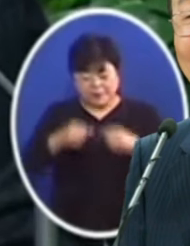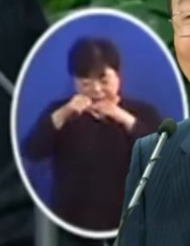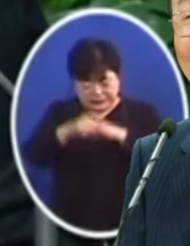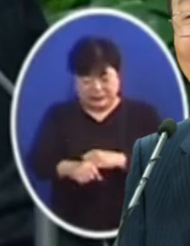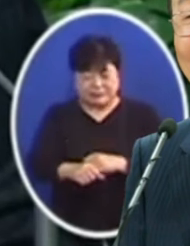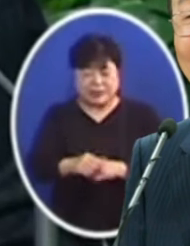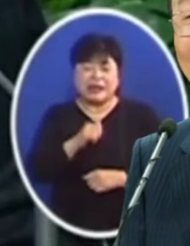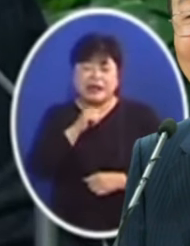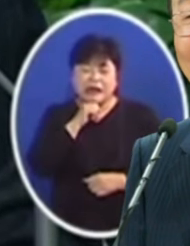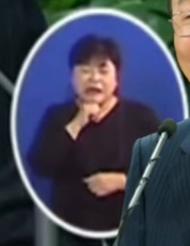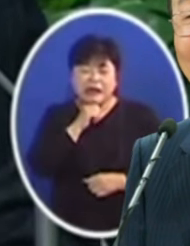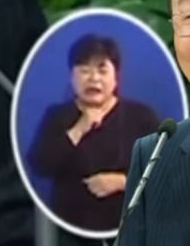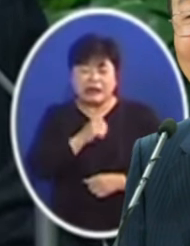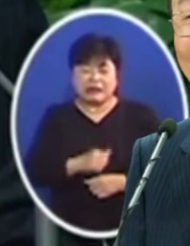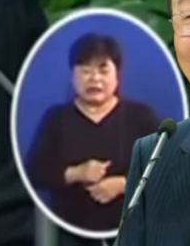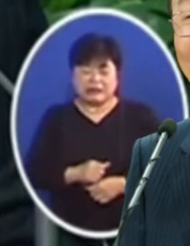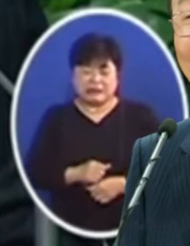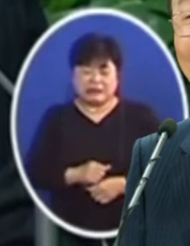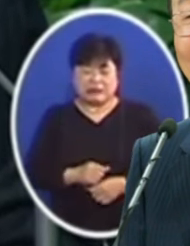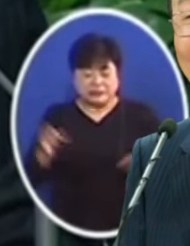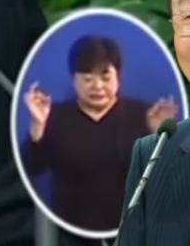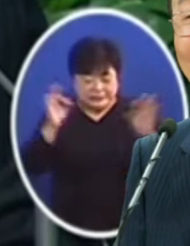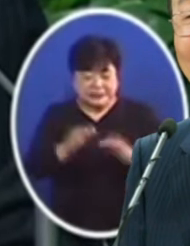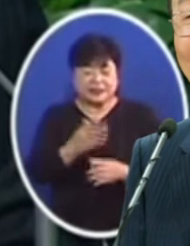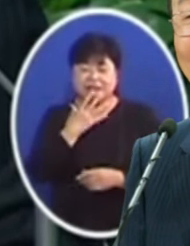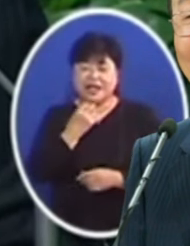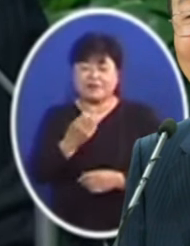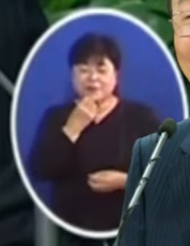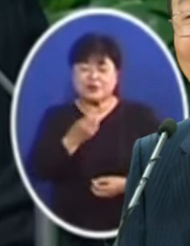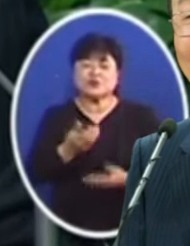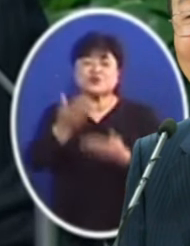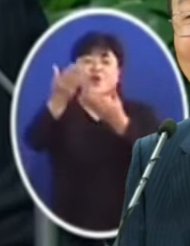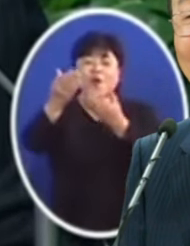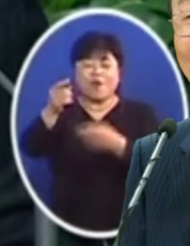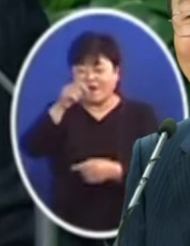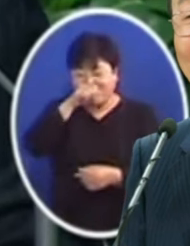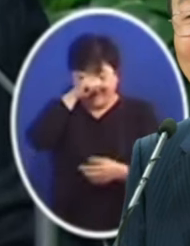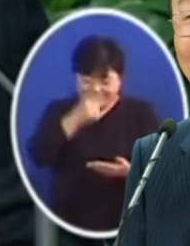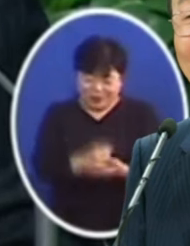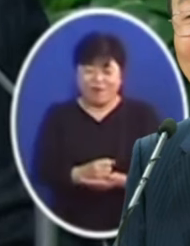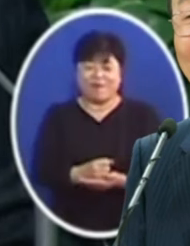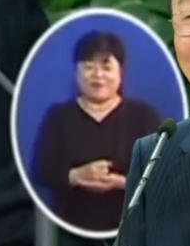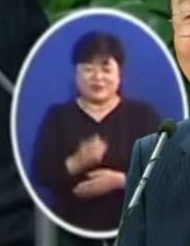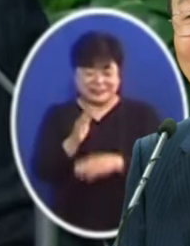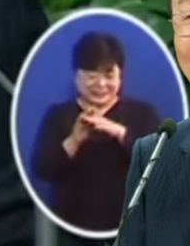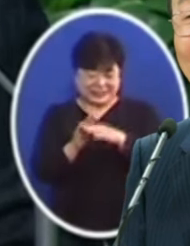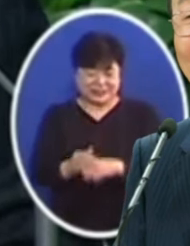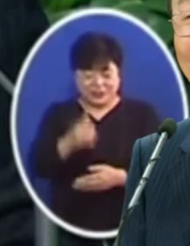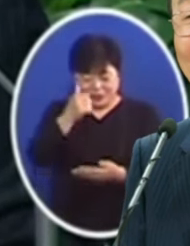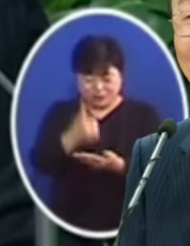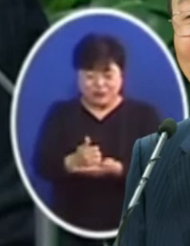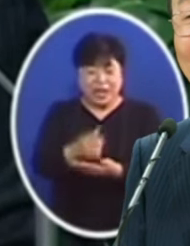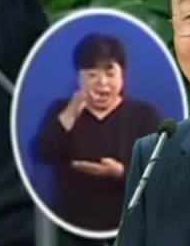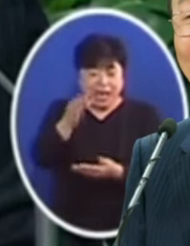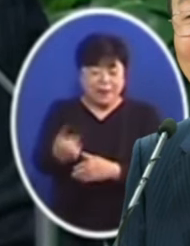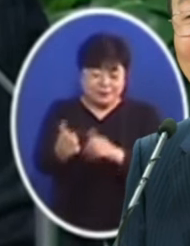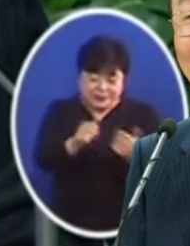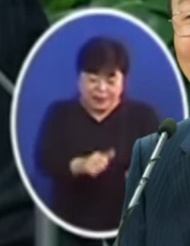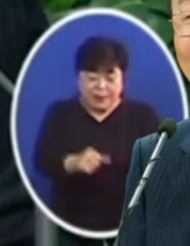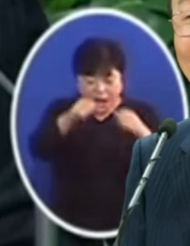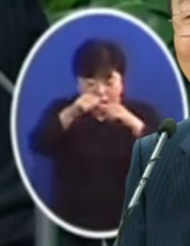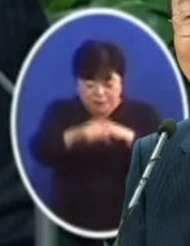가난하고 못산 것은 사라지고 아브라함의 복과 형통의 보배가 쌓여지는 것입니다. 죄값은 사망으로 죽어서